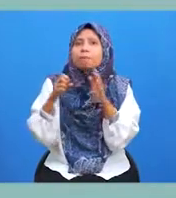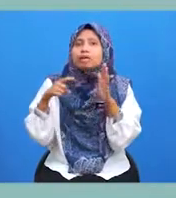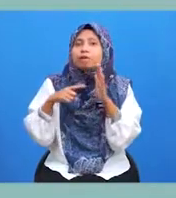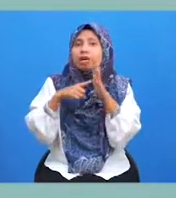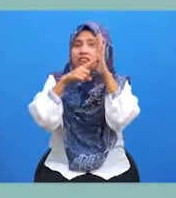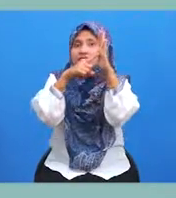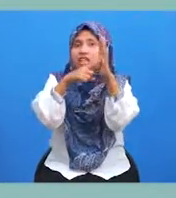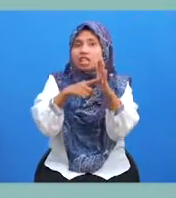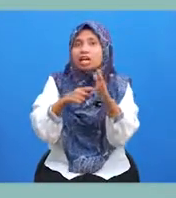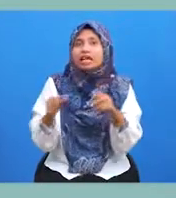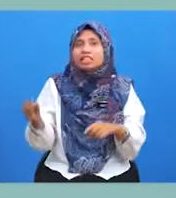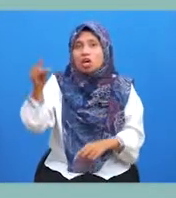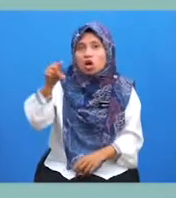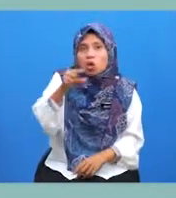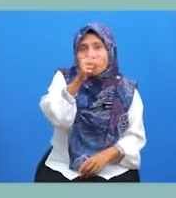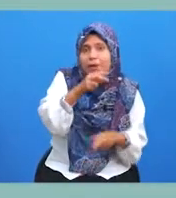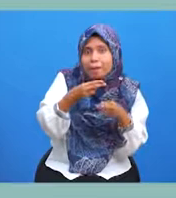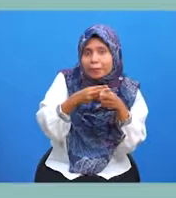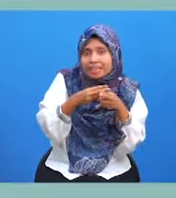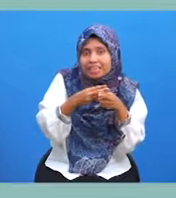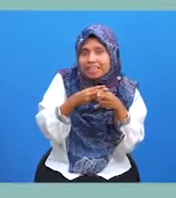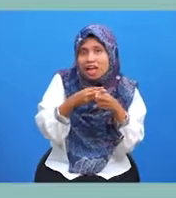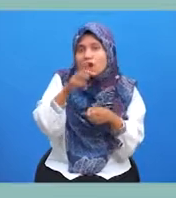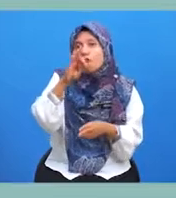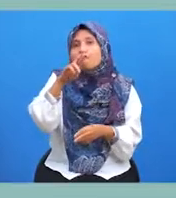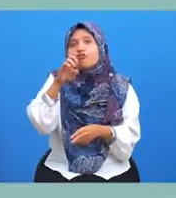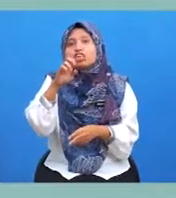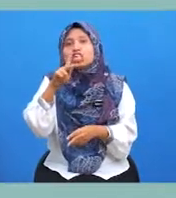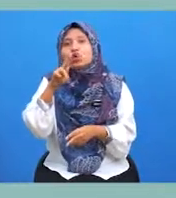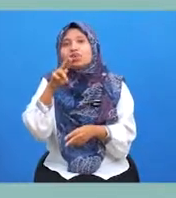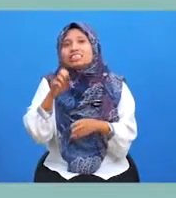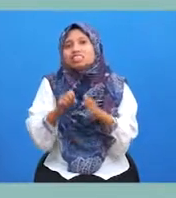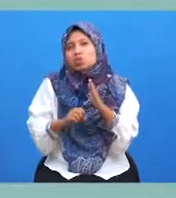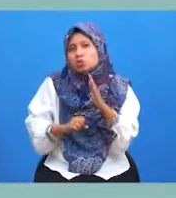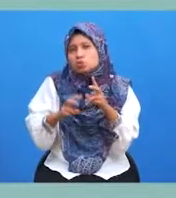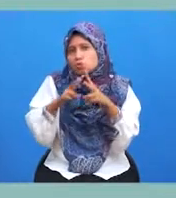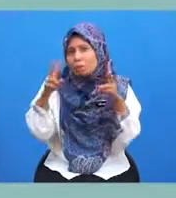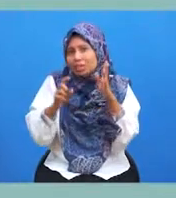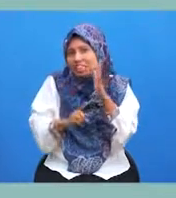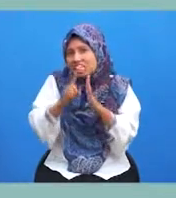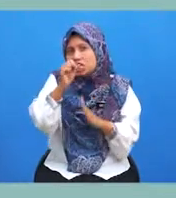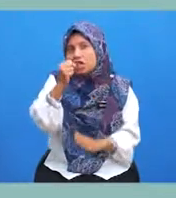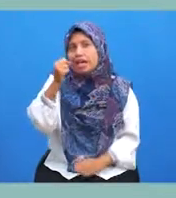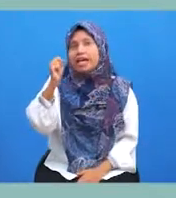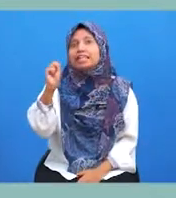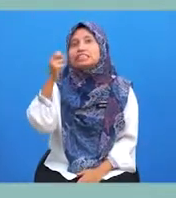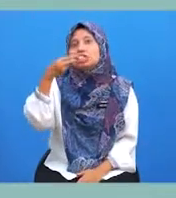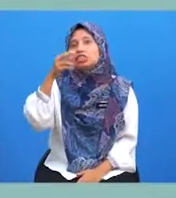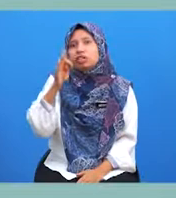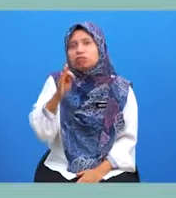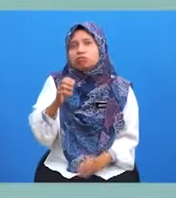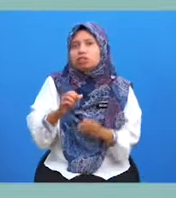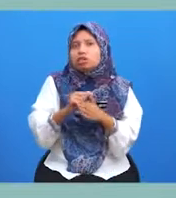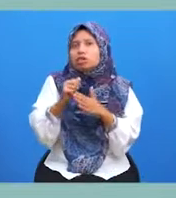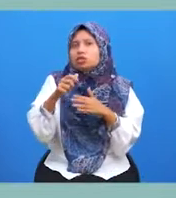memancarkan gelombang pendek berfrekuensi super tinggi SHF iaitu